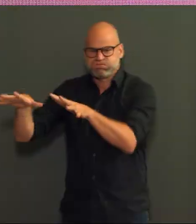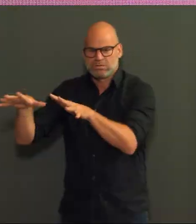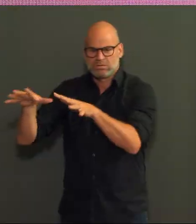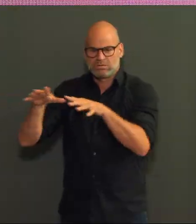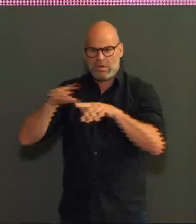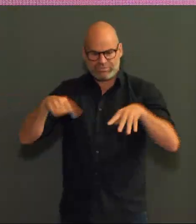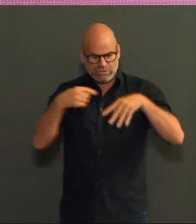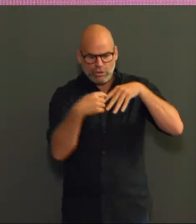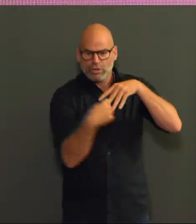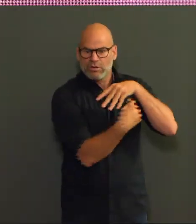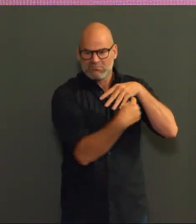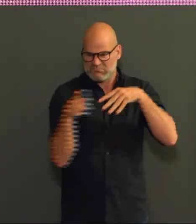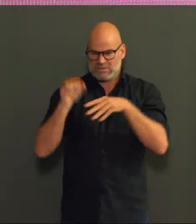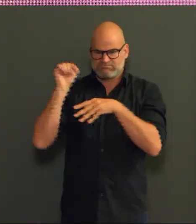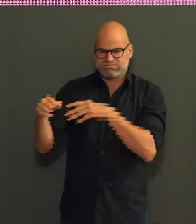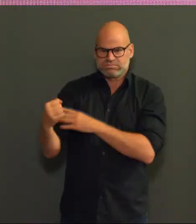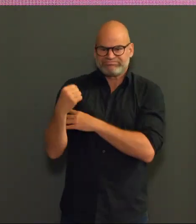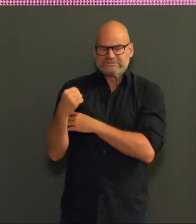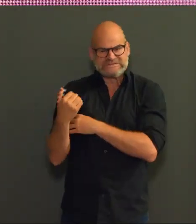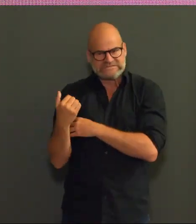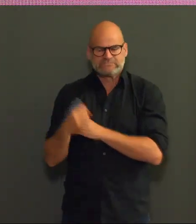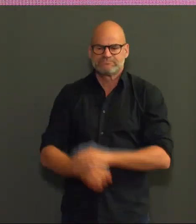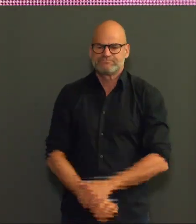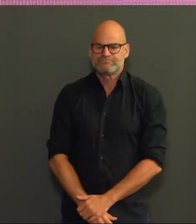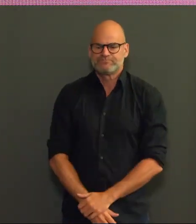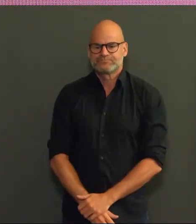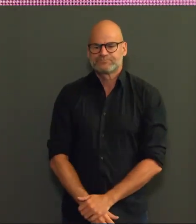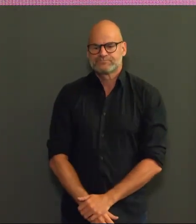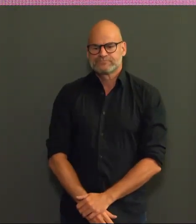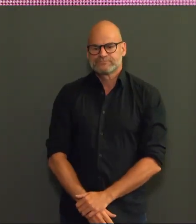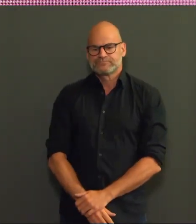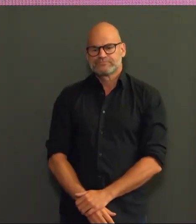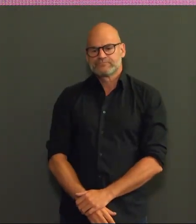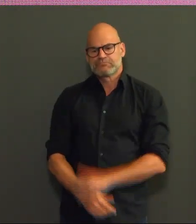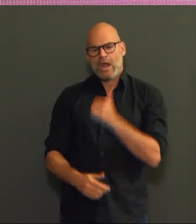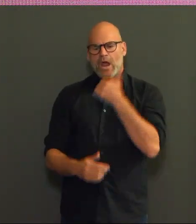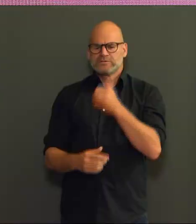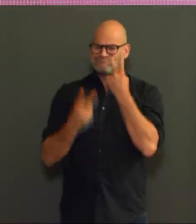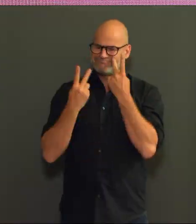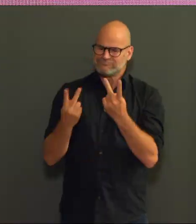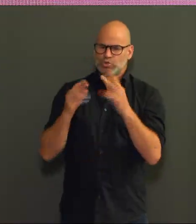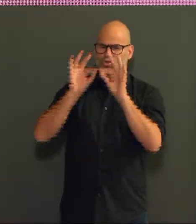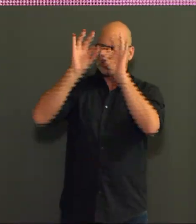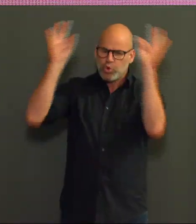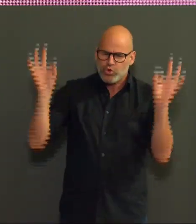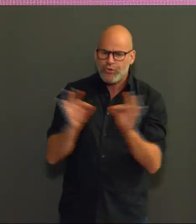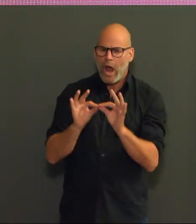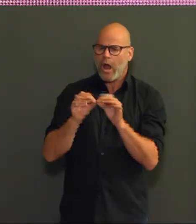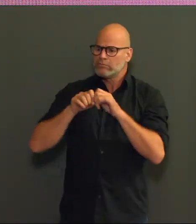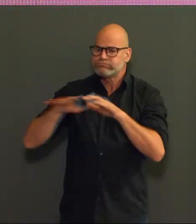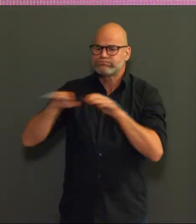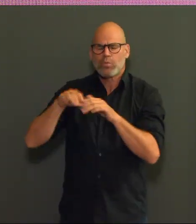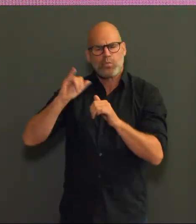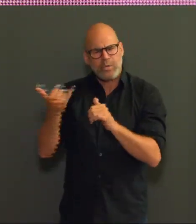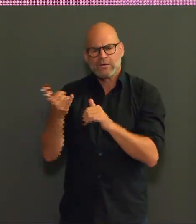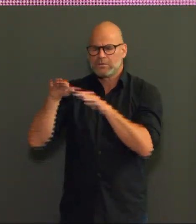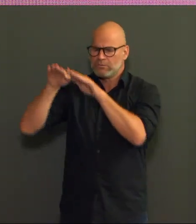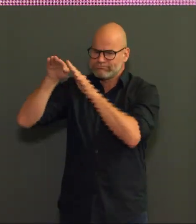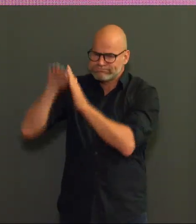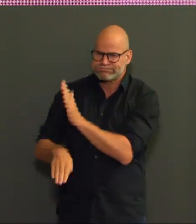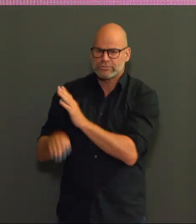Zolang het absoluut aantal besmettingen echter laag blijft en de vaccinatiegraad snel stijgt, kan de